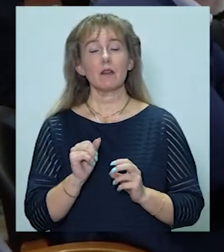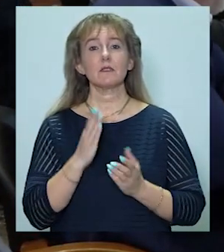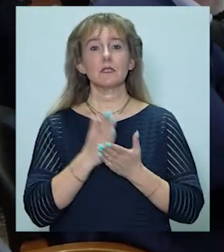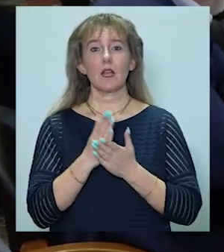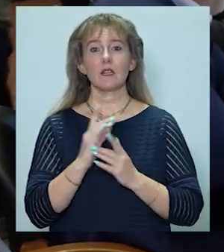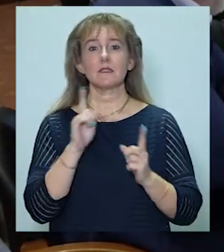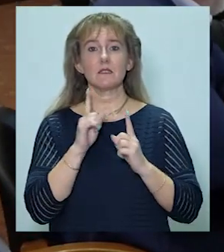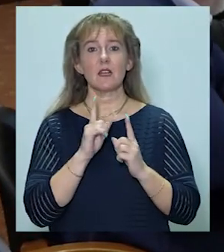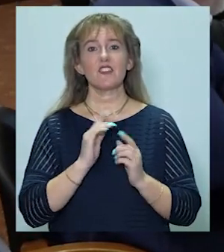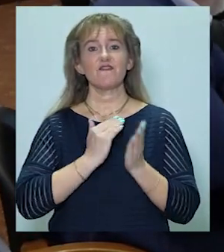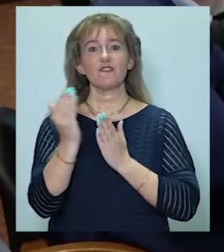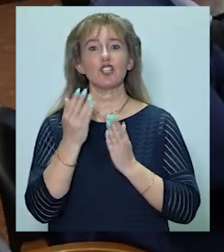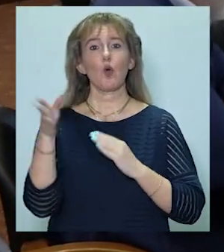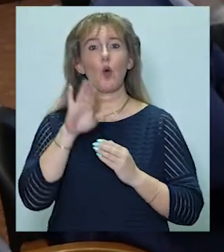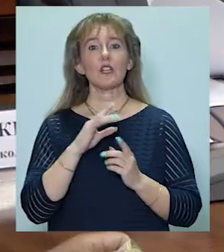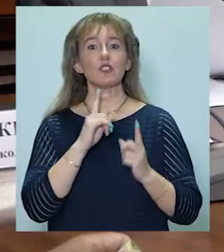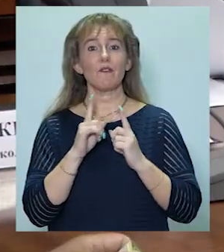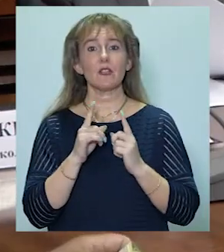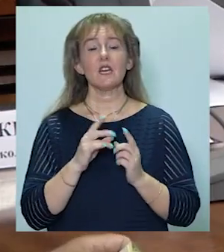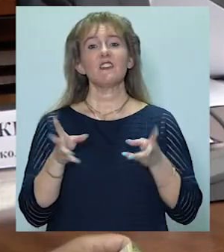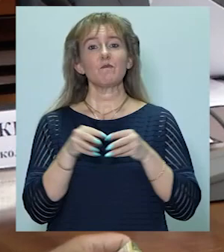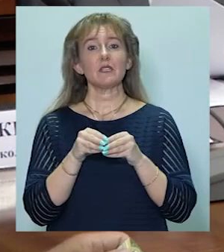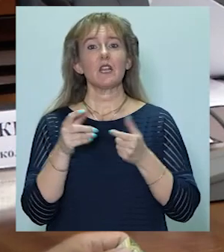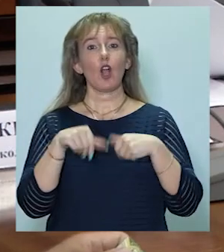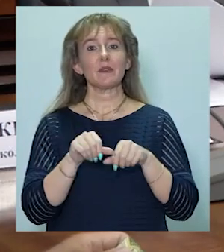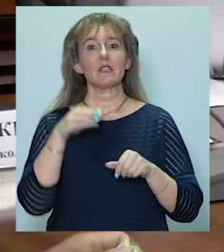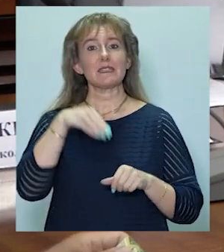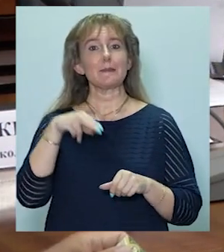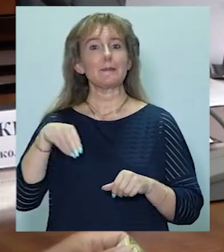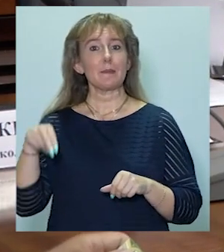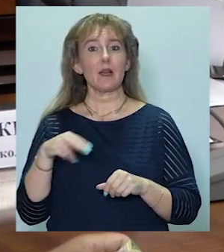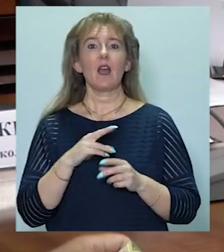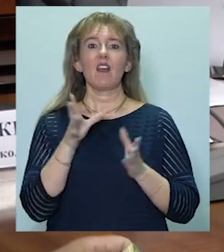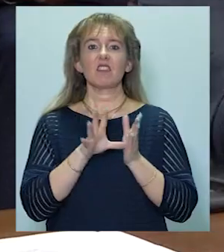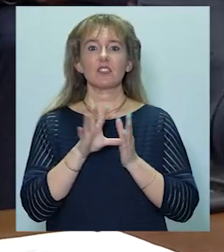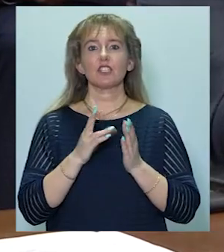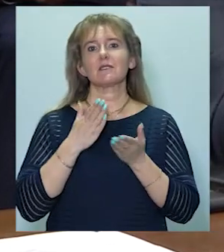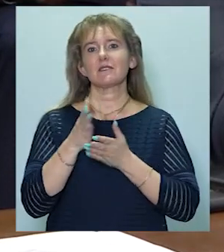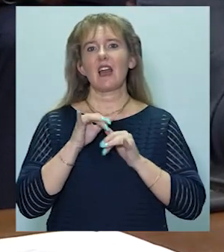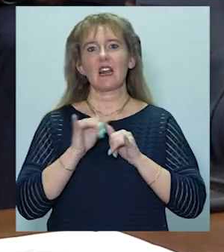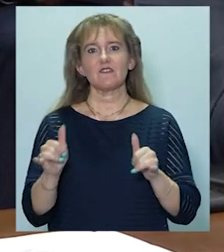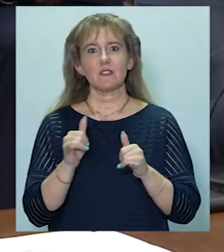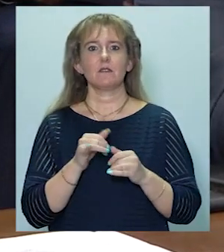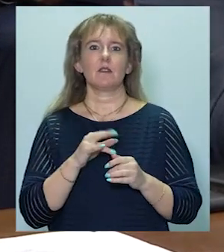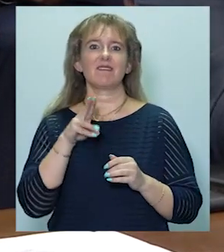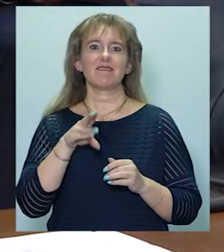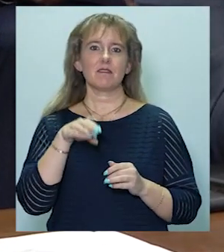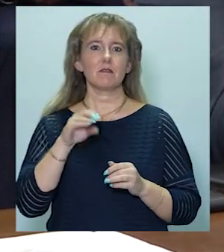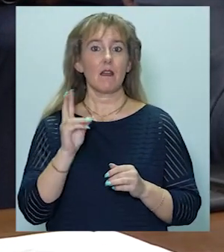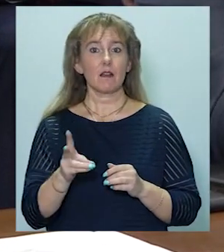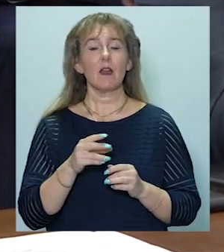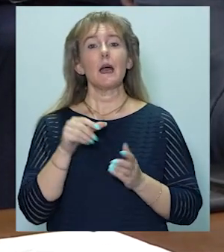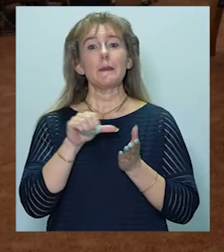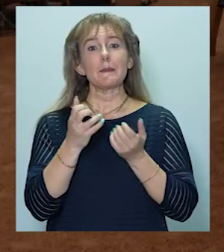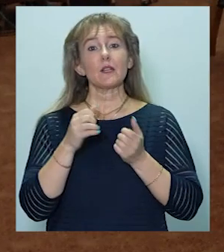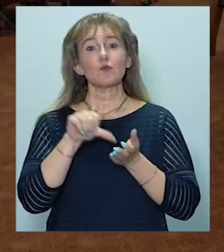торгово-промышленной палате состоялось заседание Высшего горного совета совместно с Комитетом ТПП по энергетической стратегии и развитию ТЭК.